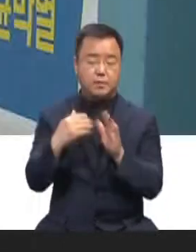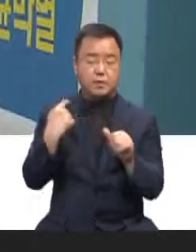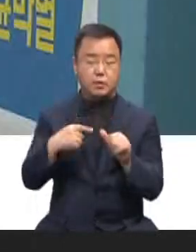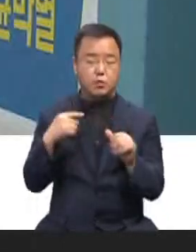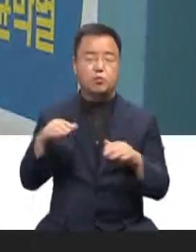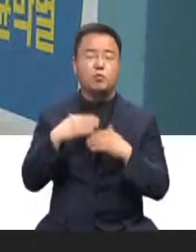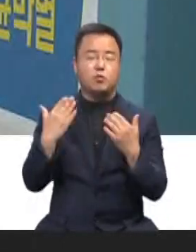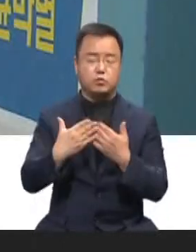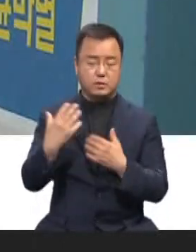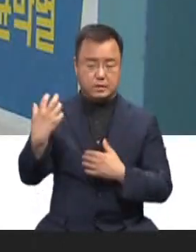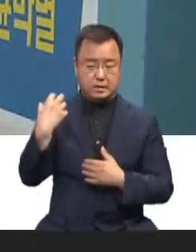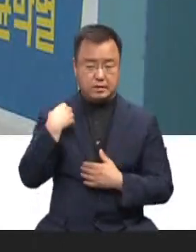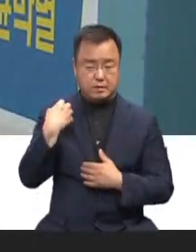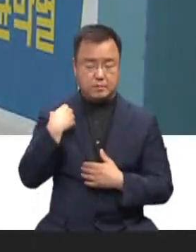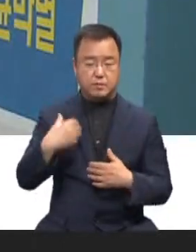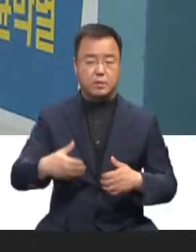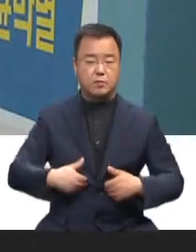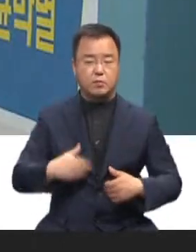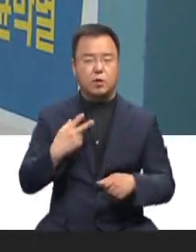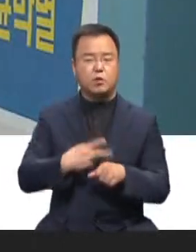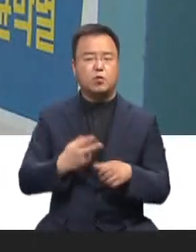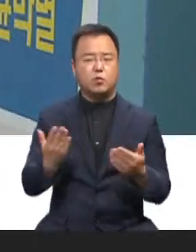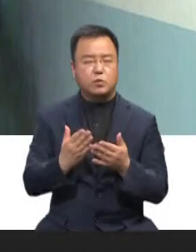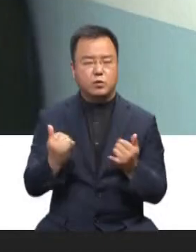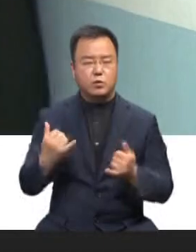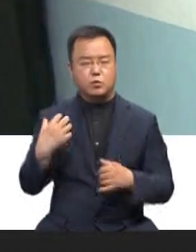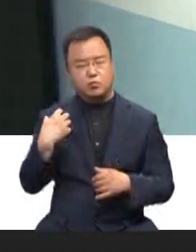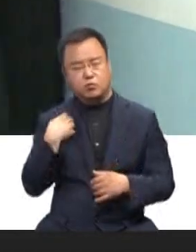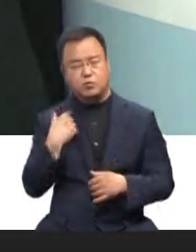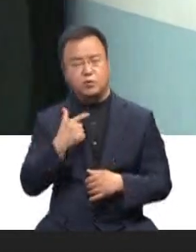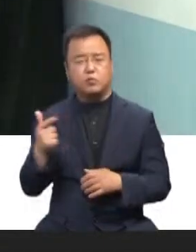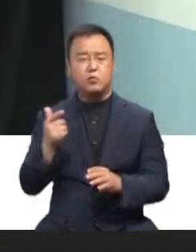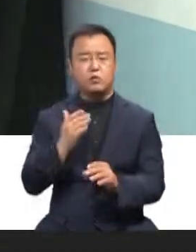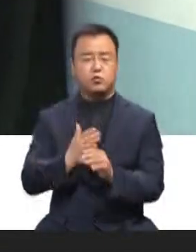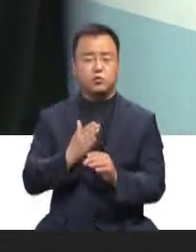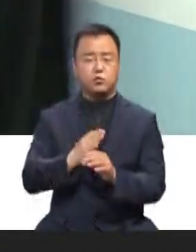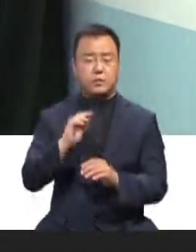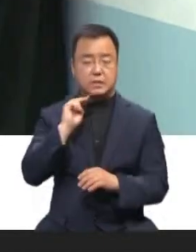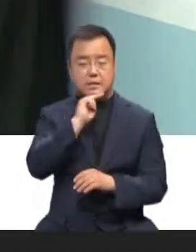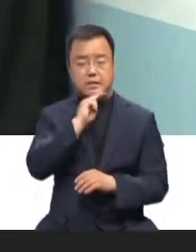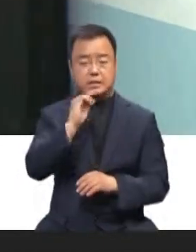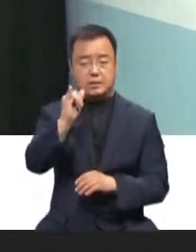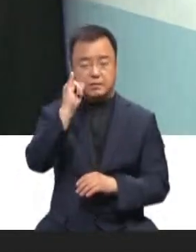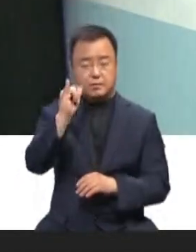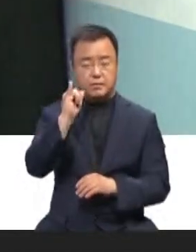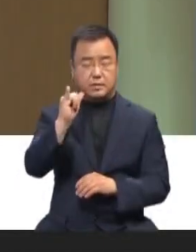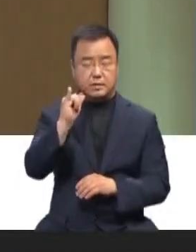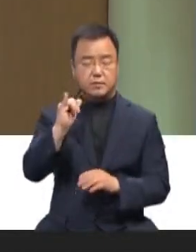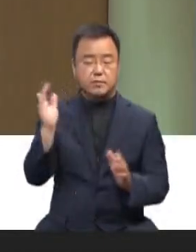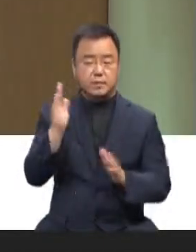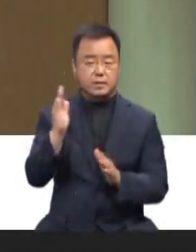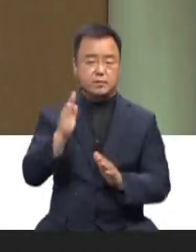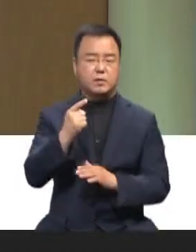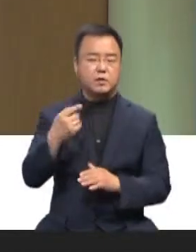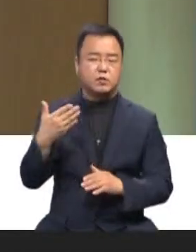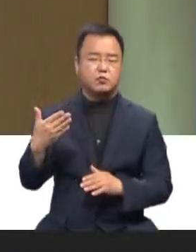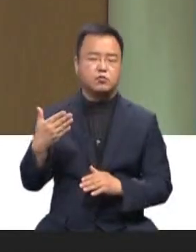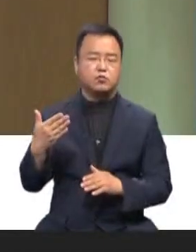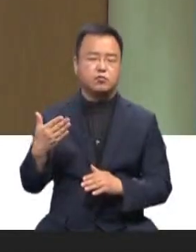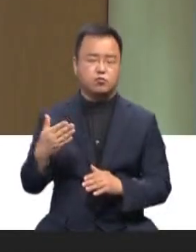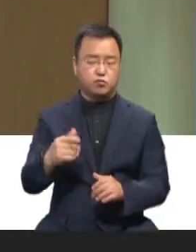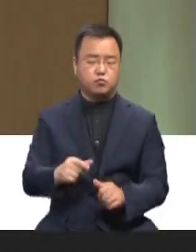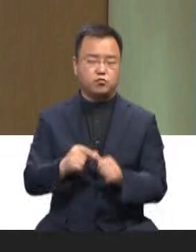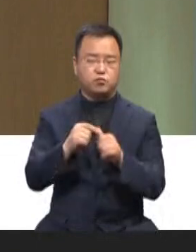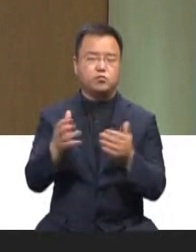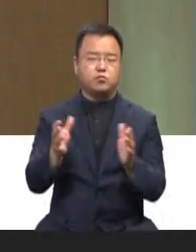하는 조 교직원들의 부담이 굉장히 큰 상황인데요 이 또 의심 증상이 있는 학생들은 119 구급대 보 도움을 받도록 했는데